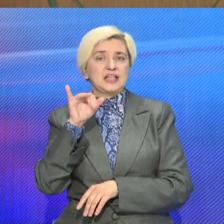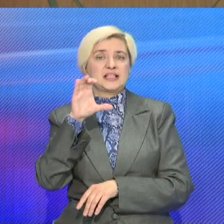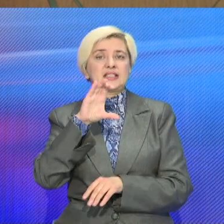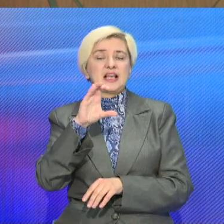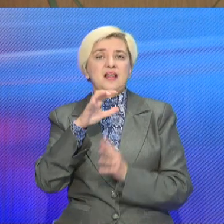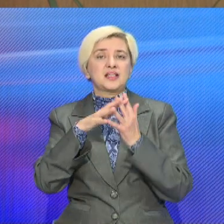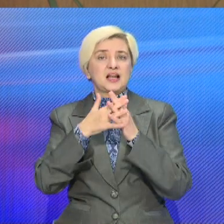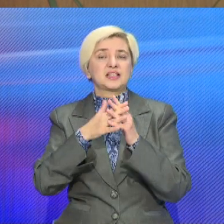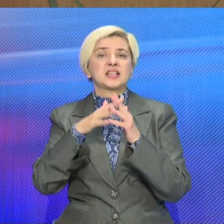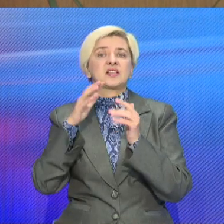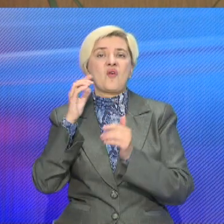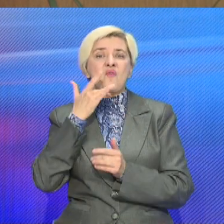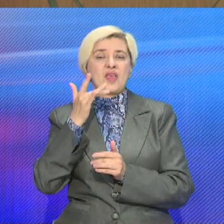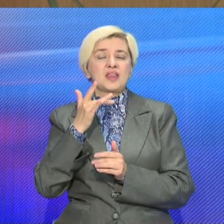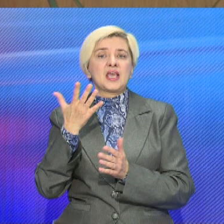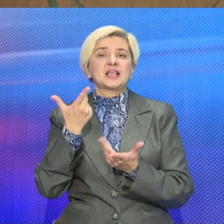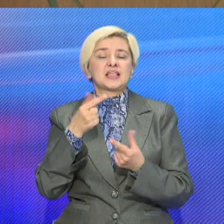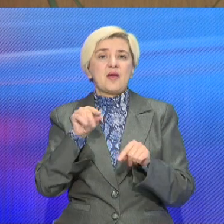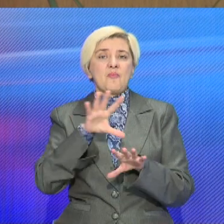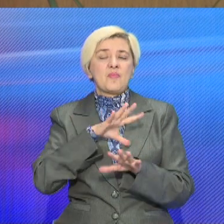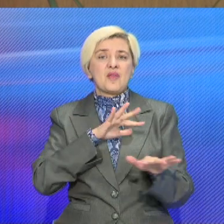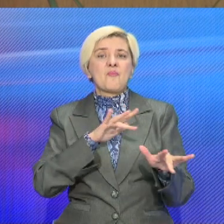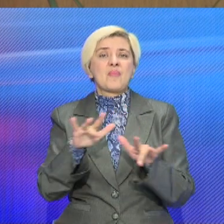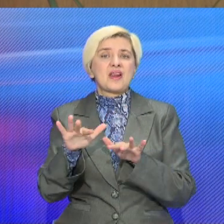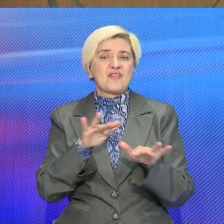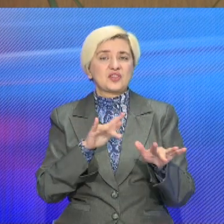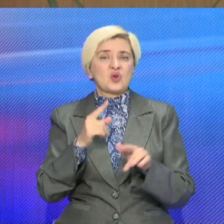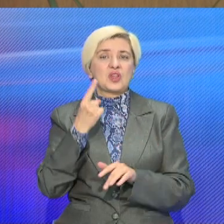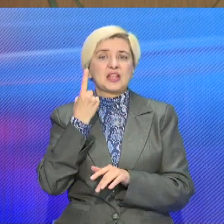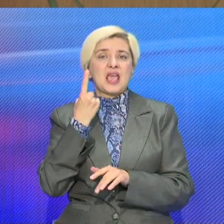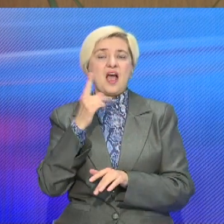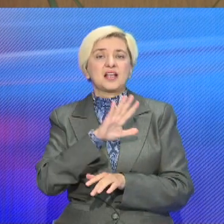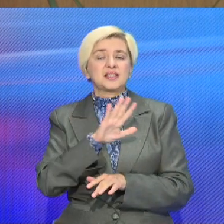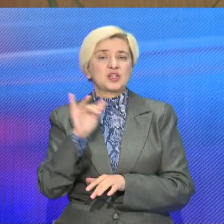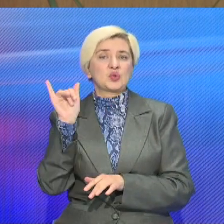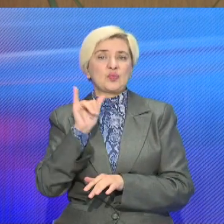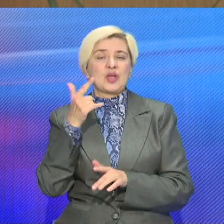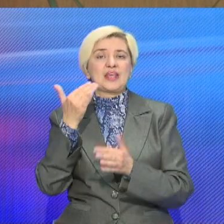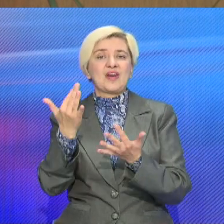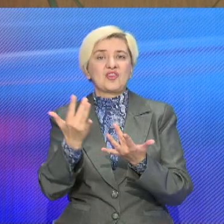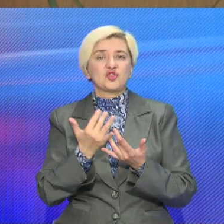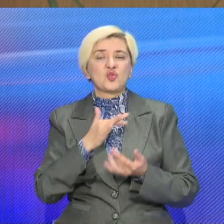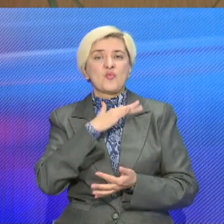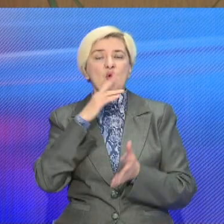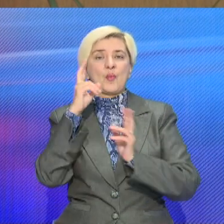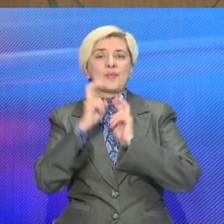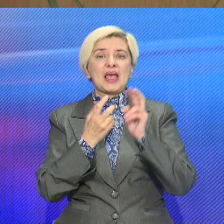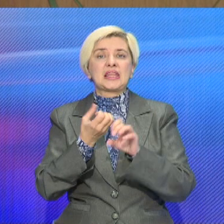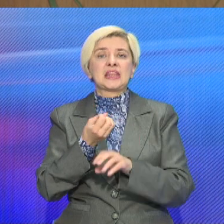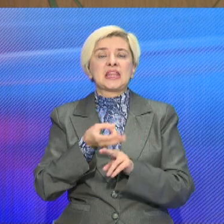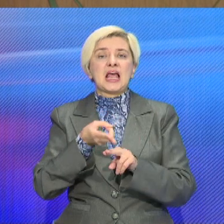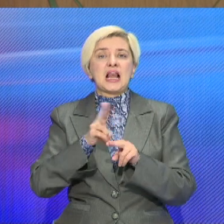жителей был проведен не один субботник и вовлечено очень много предприятий для